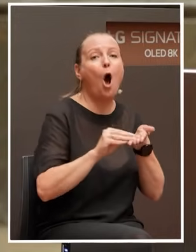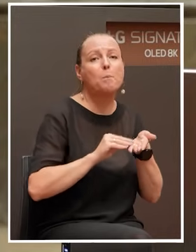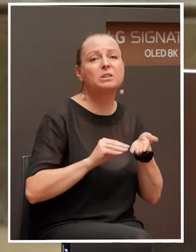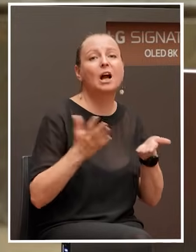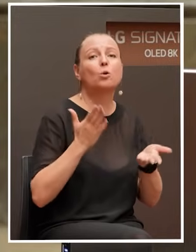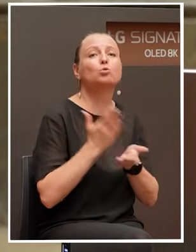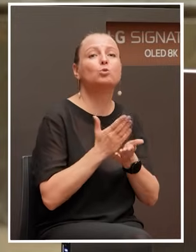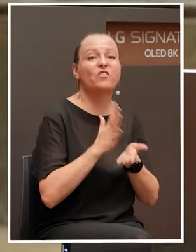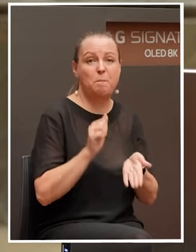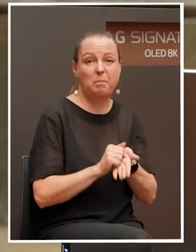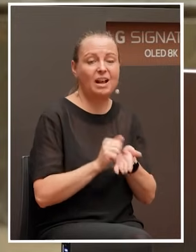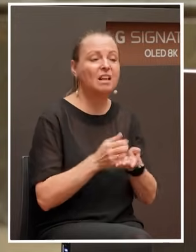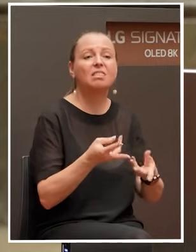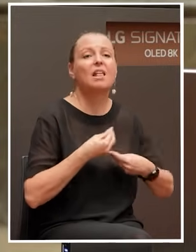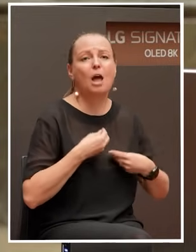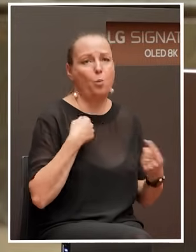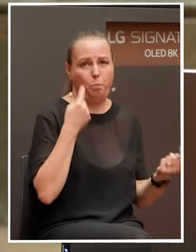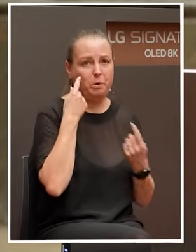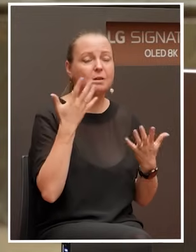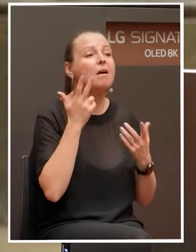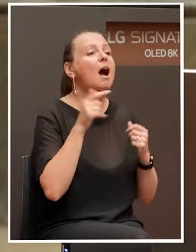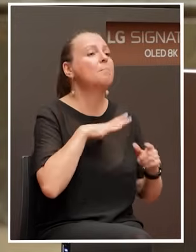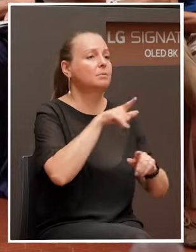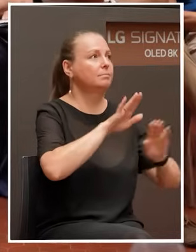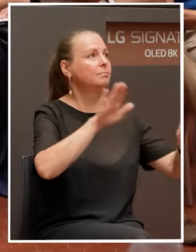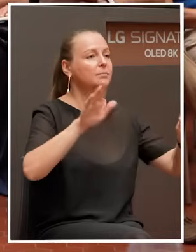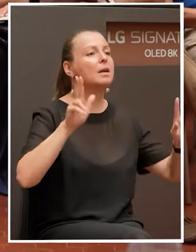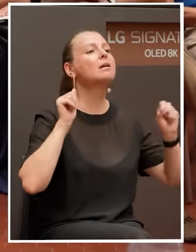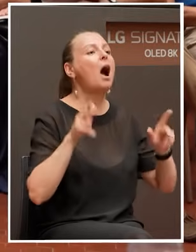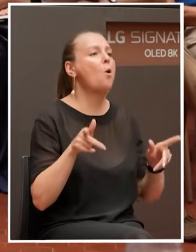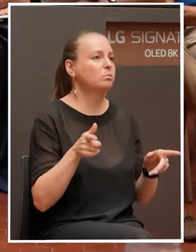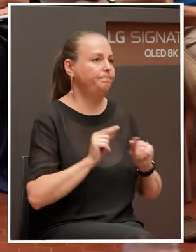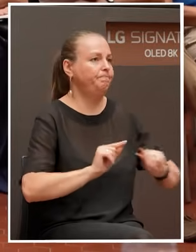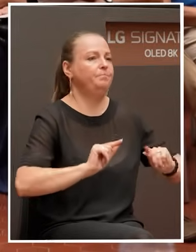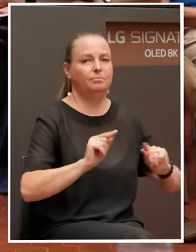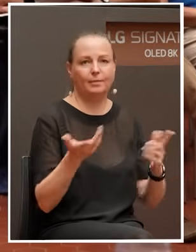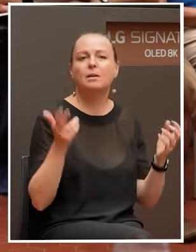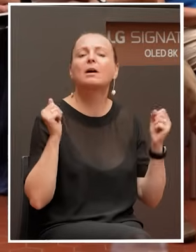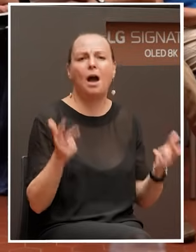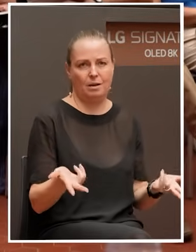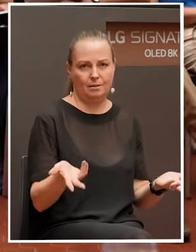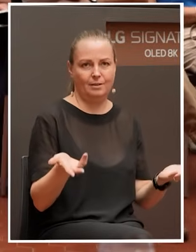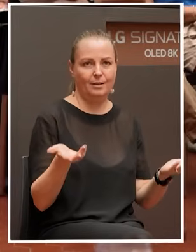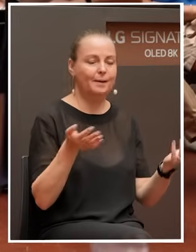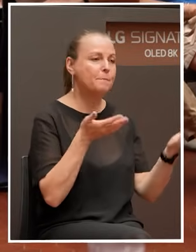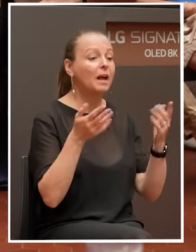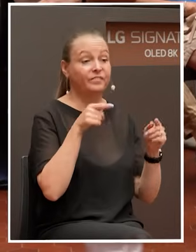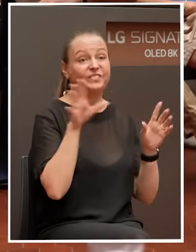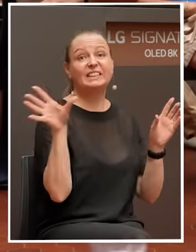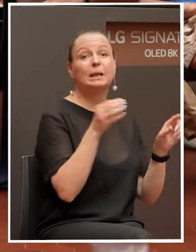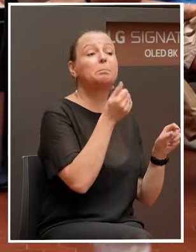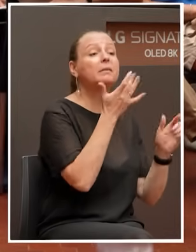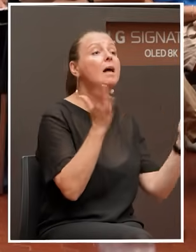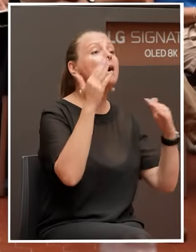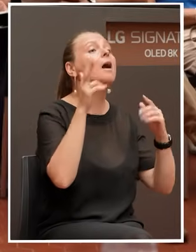прессе, нам не дают представления о том, как он мог аранжировать эти вещи. Ну вот те 15, которые были показаны на выставке, как